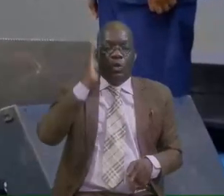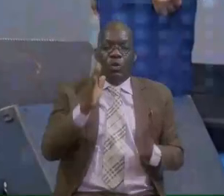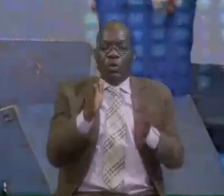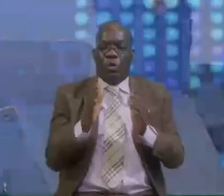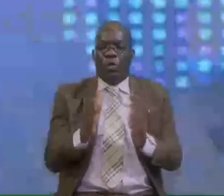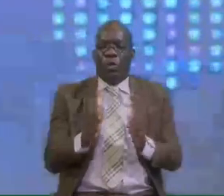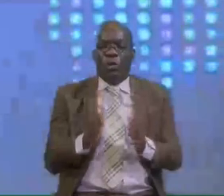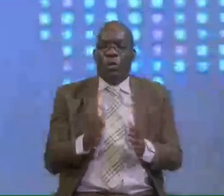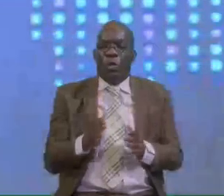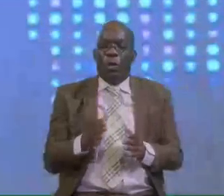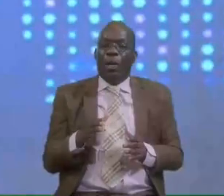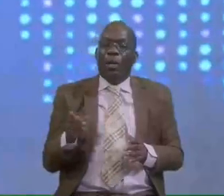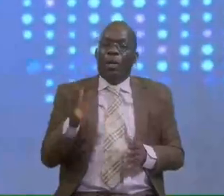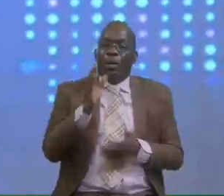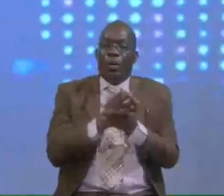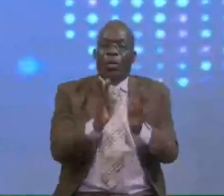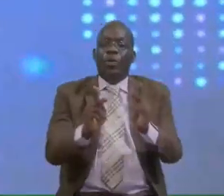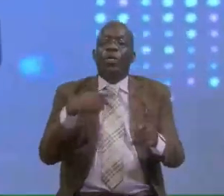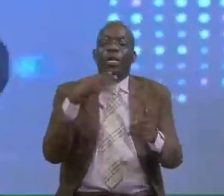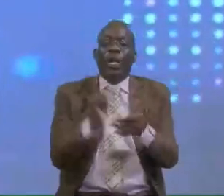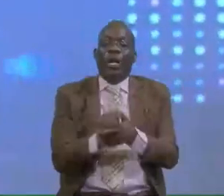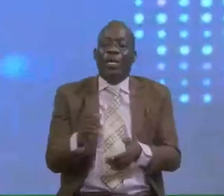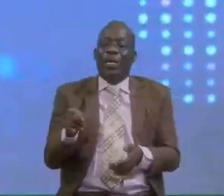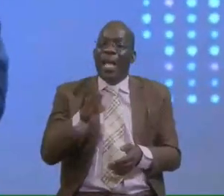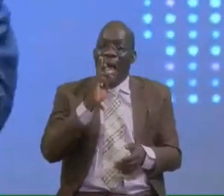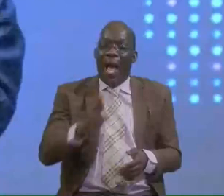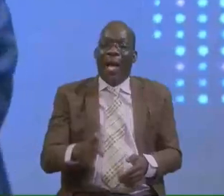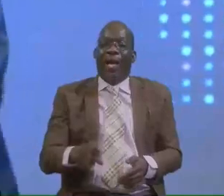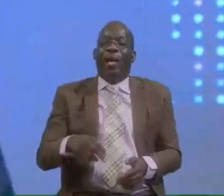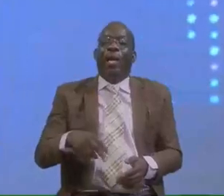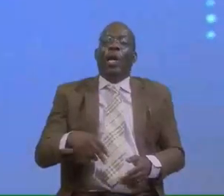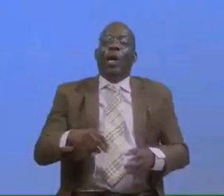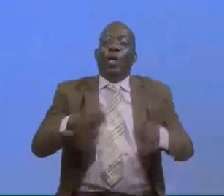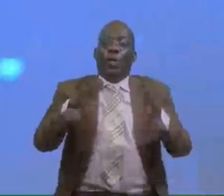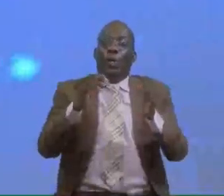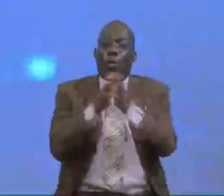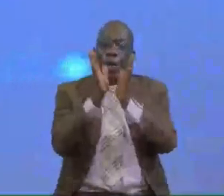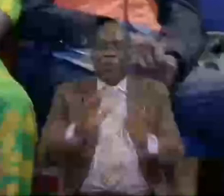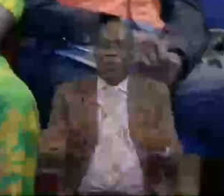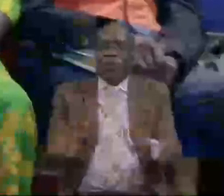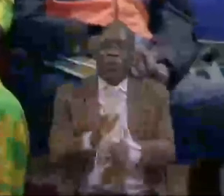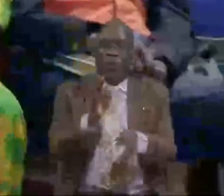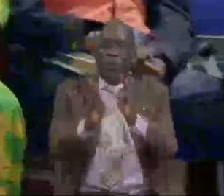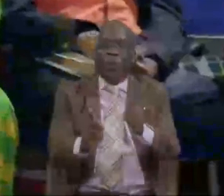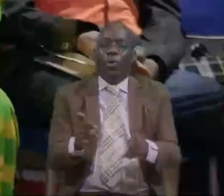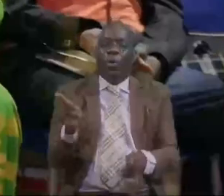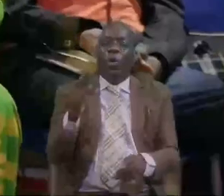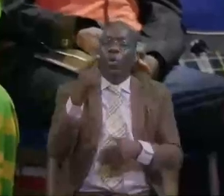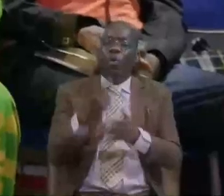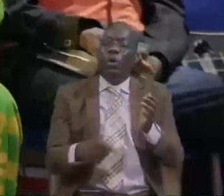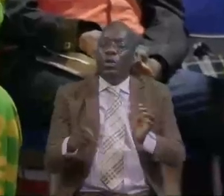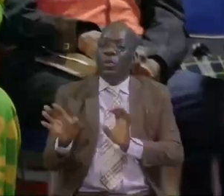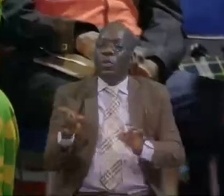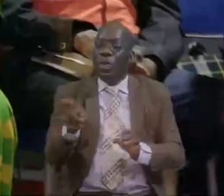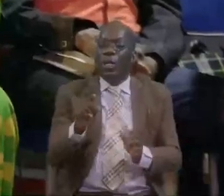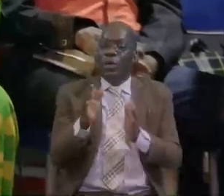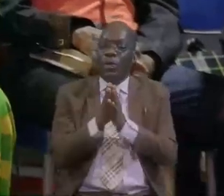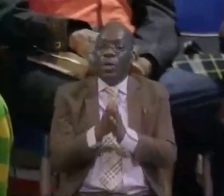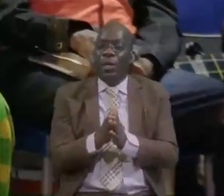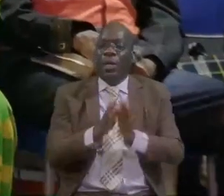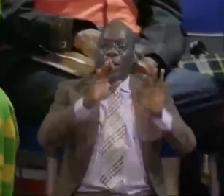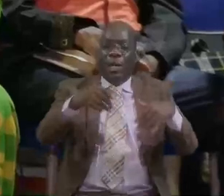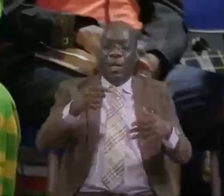Il y a des gens qui sont des géants dans la prière. Ils prient. Pourquoi prient-ils? Seigneur, donne-moi une